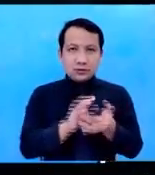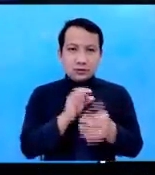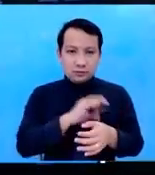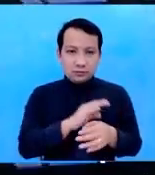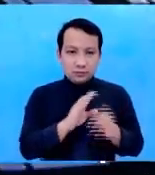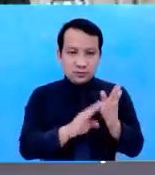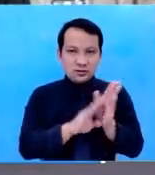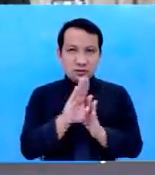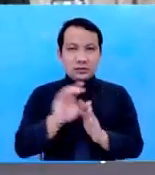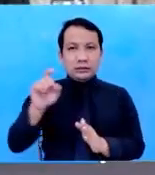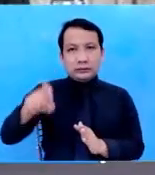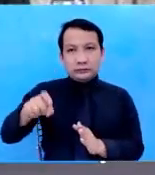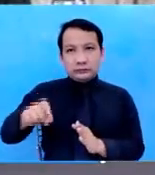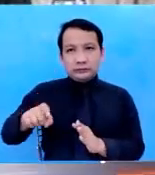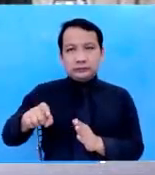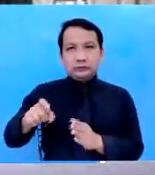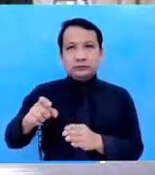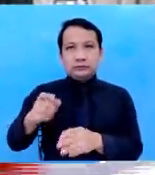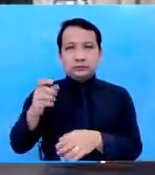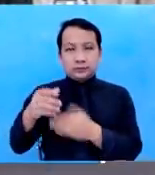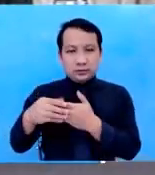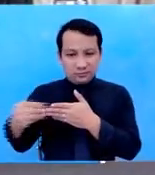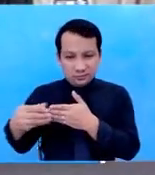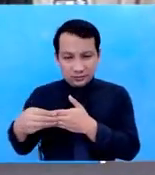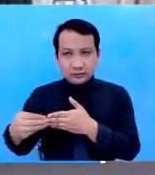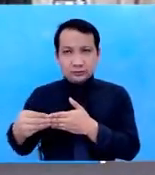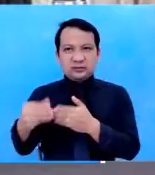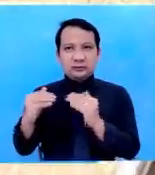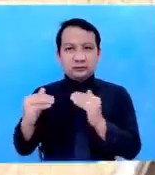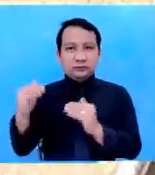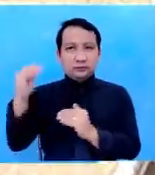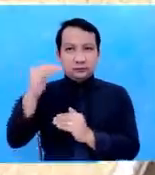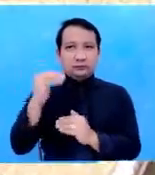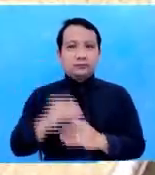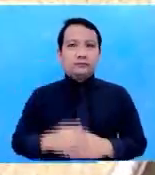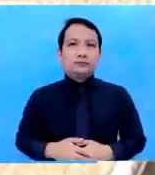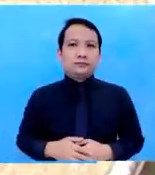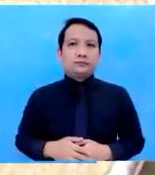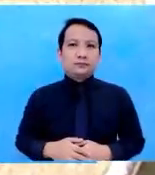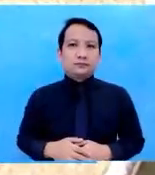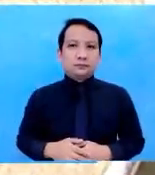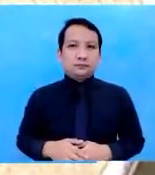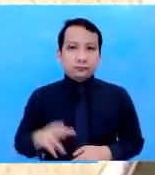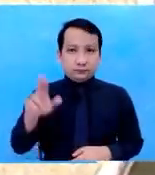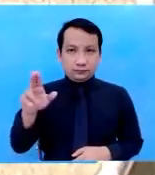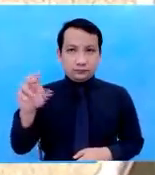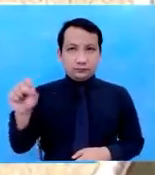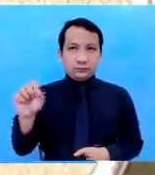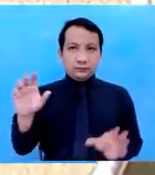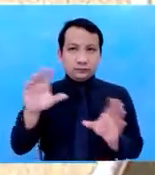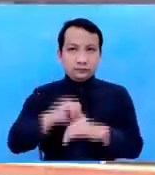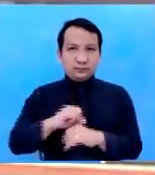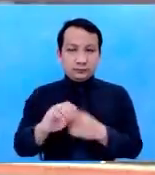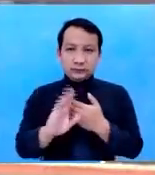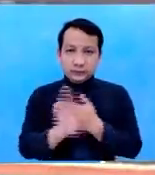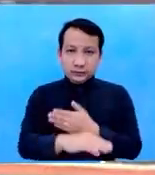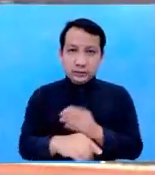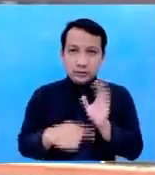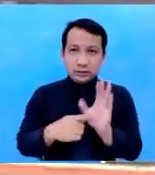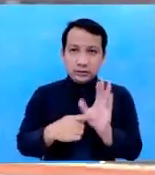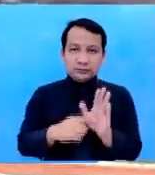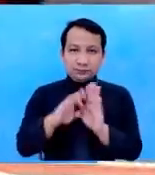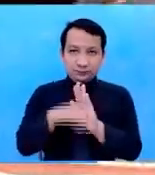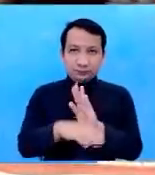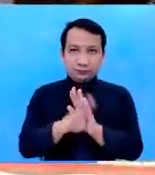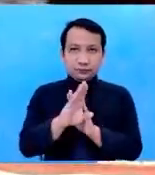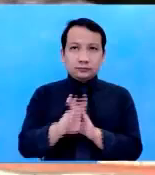demand sa dolyares, kaya tumataas ang halaga nito. Hanggang matapos ang US na may balik nila ang inflation from